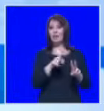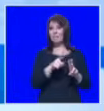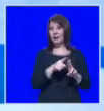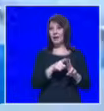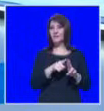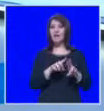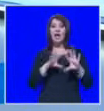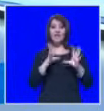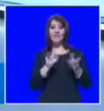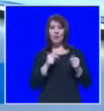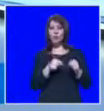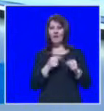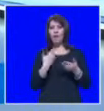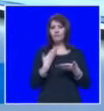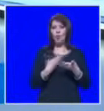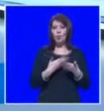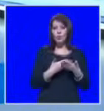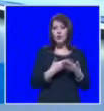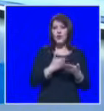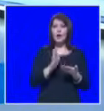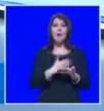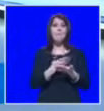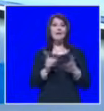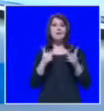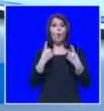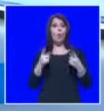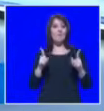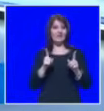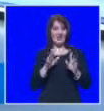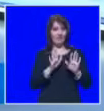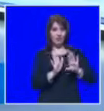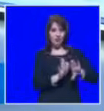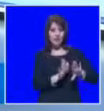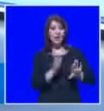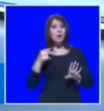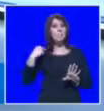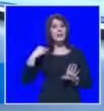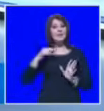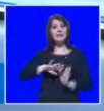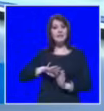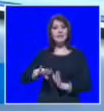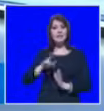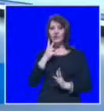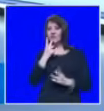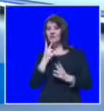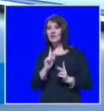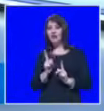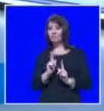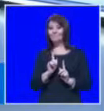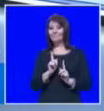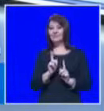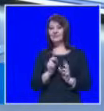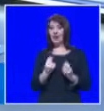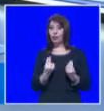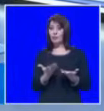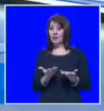цялата тази картина отношението между управляващите и президента се вижда колко е изострено. Вие склонни